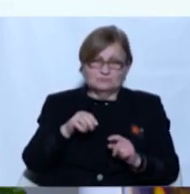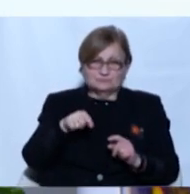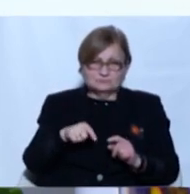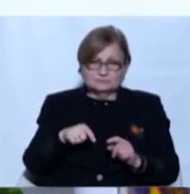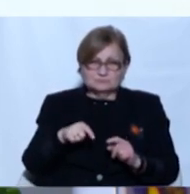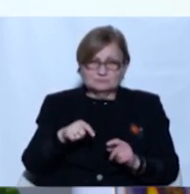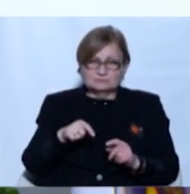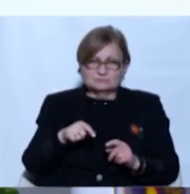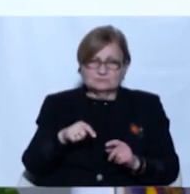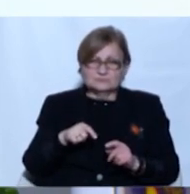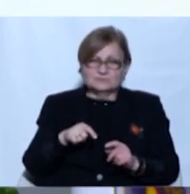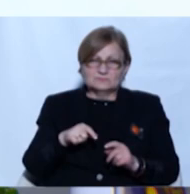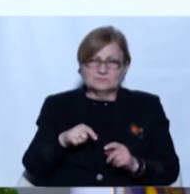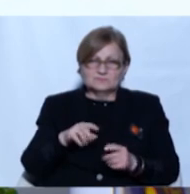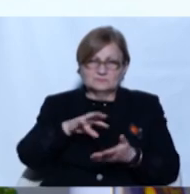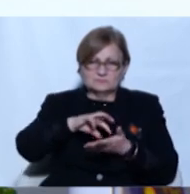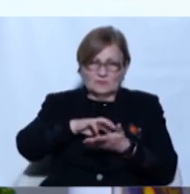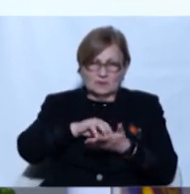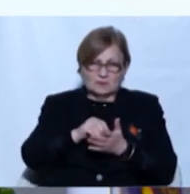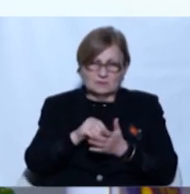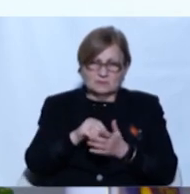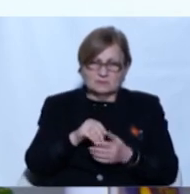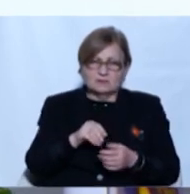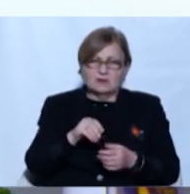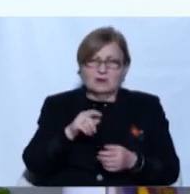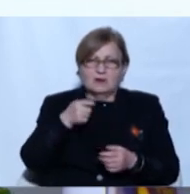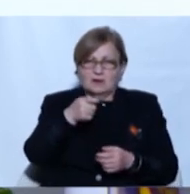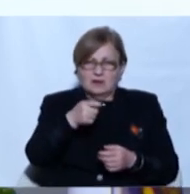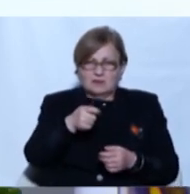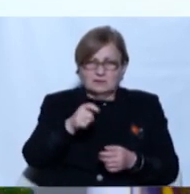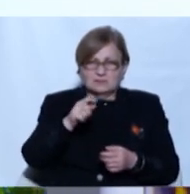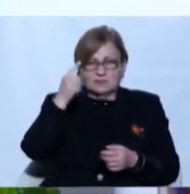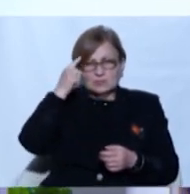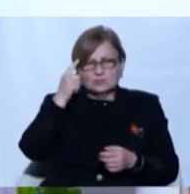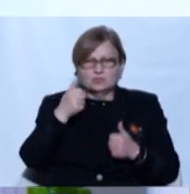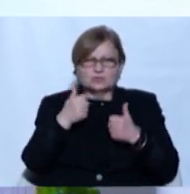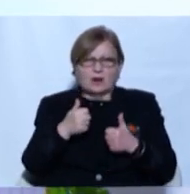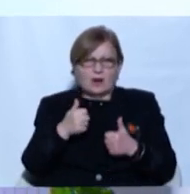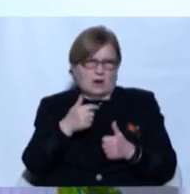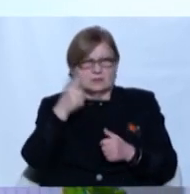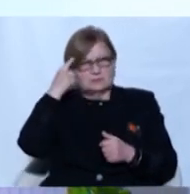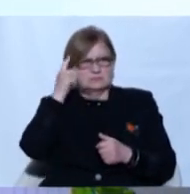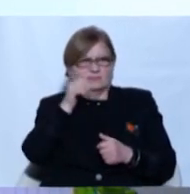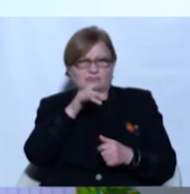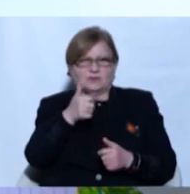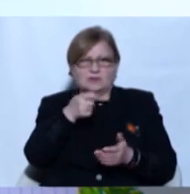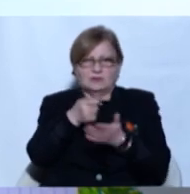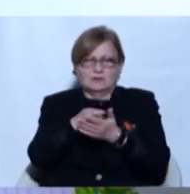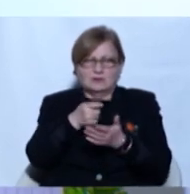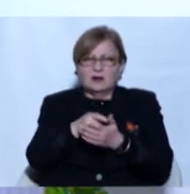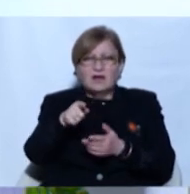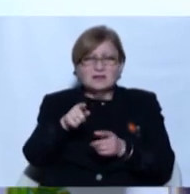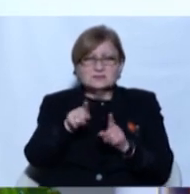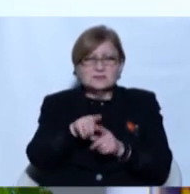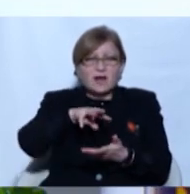ახლა ხინკალს ესე იგი მოუწყვეტავდნენ ხოლმე და ახლა ხინკლის წვენს დაალევინებდნენ ხოლმე და ადამიანმა შეიძლება იფიქროს ხარ აწოწონებს ამ ადამიანს რა საკმაოდ აქ ხინკლის წვენი არ